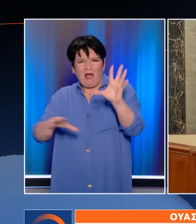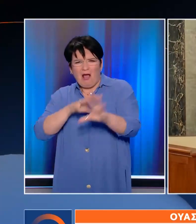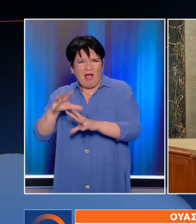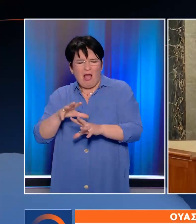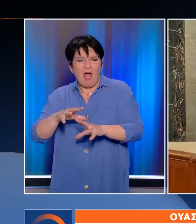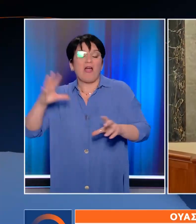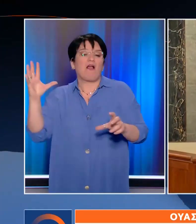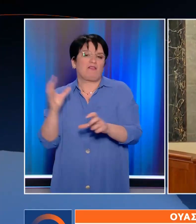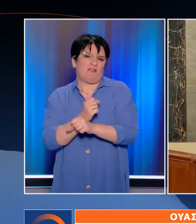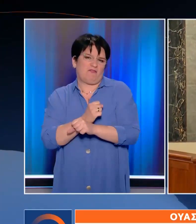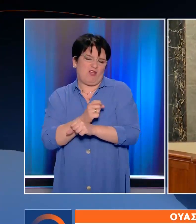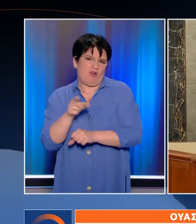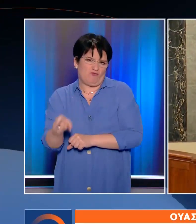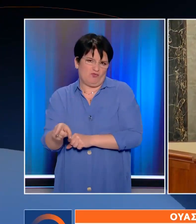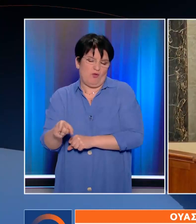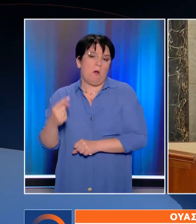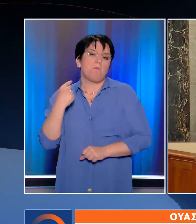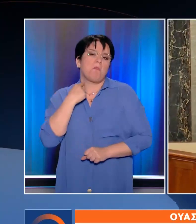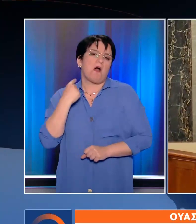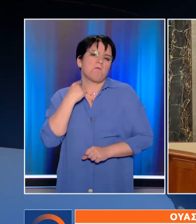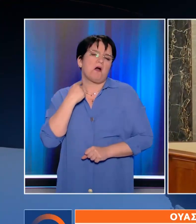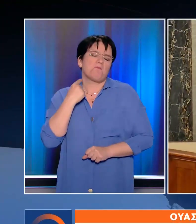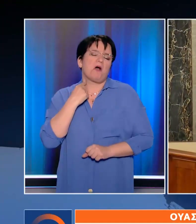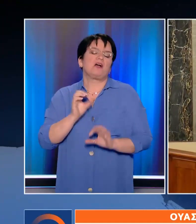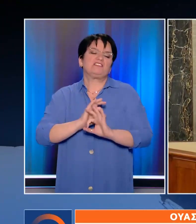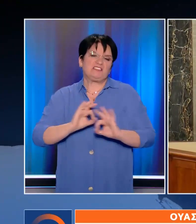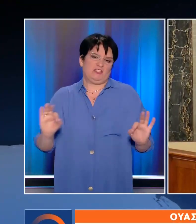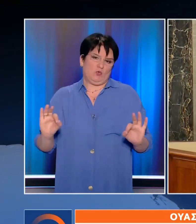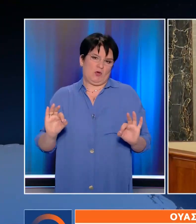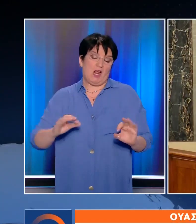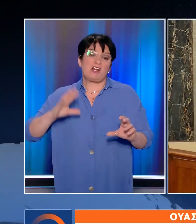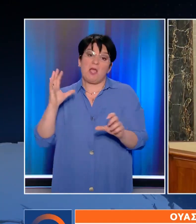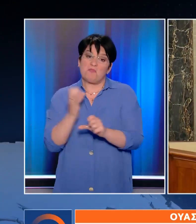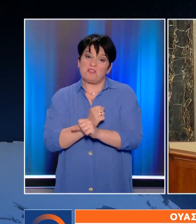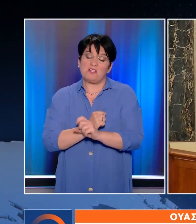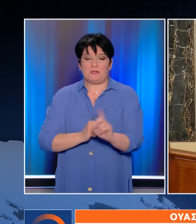θα επιτύχει, δεν πρέπει να επιτύχει.